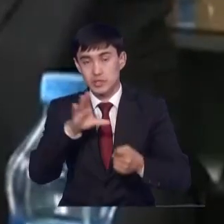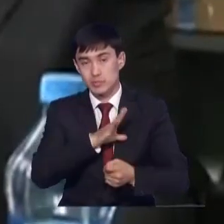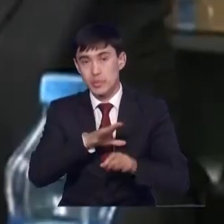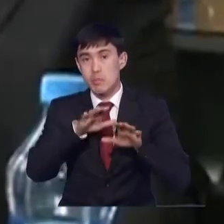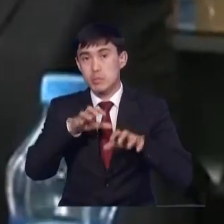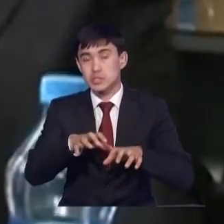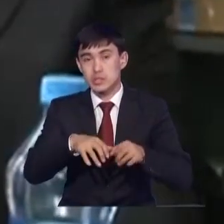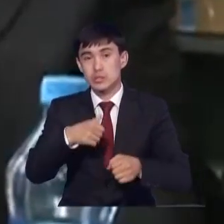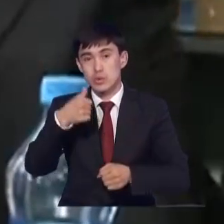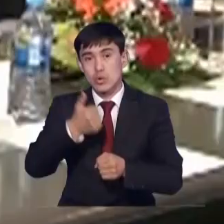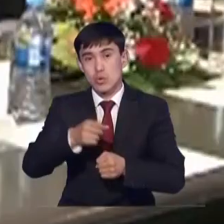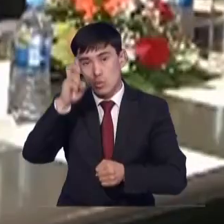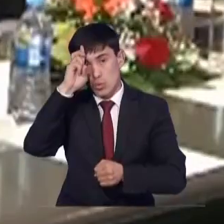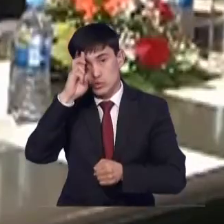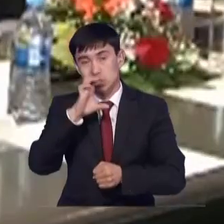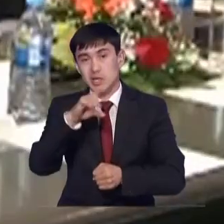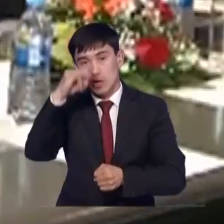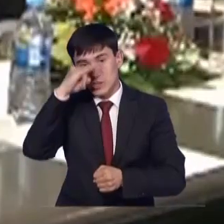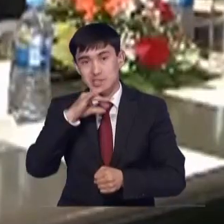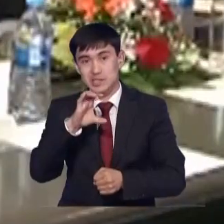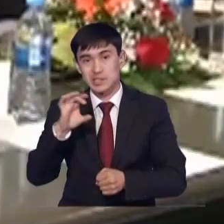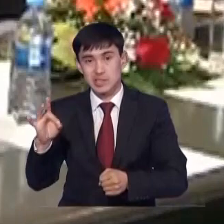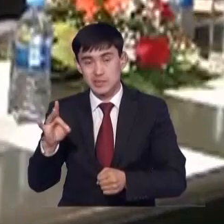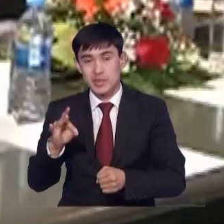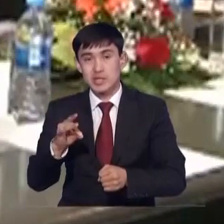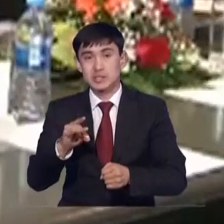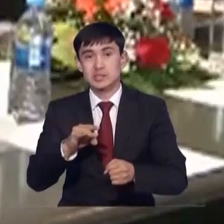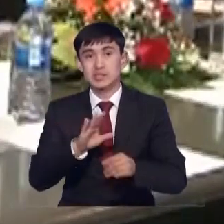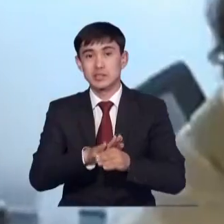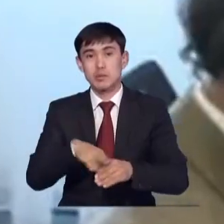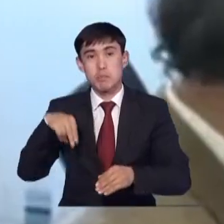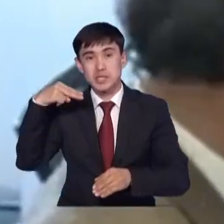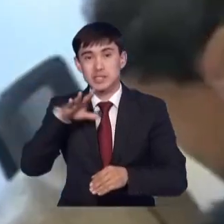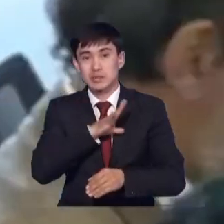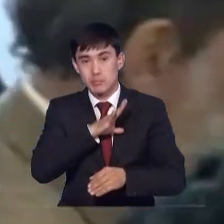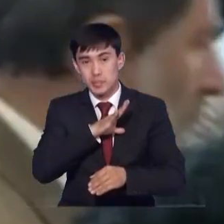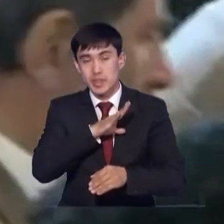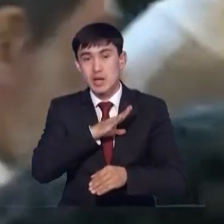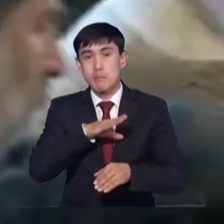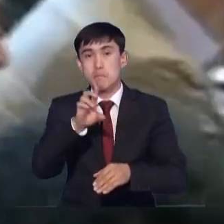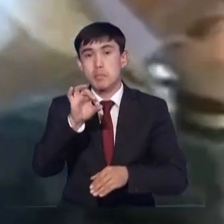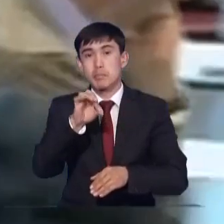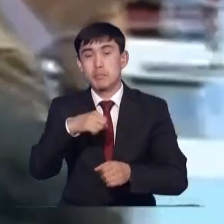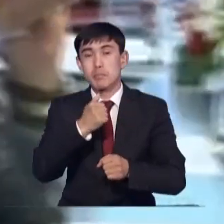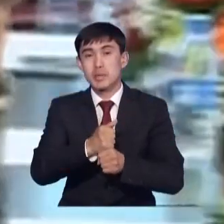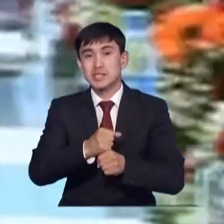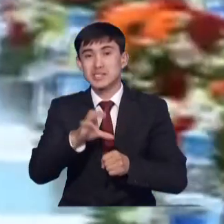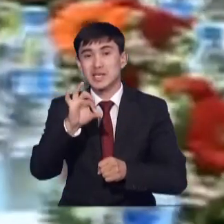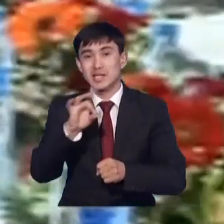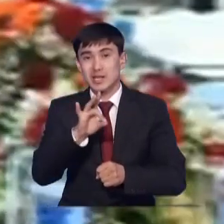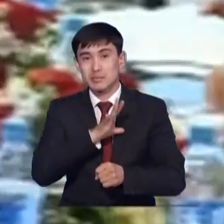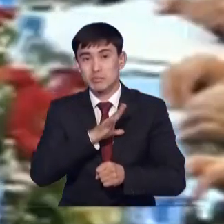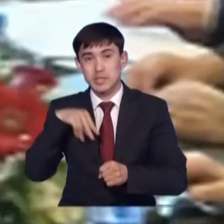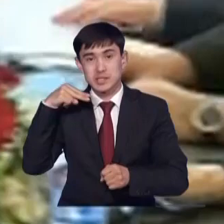председателя гостелерадио казсср за в отделом канцелярии президента пресс-секретаря президента казсср в девяностых